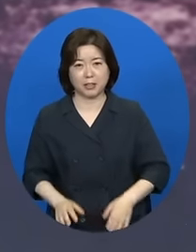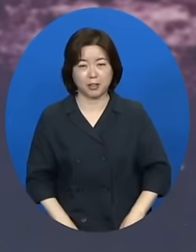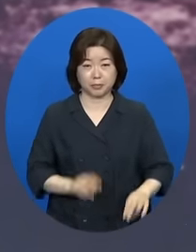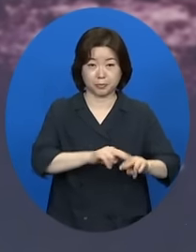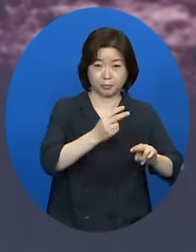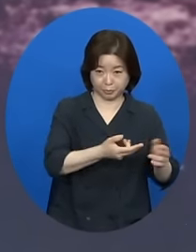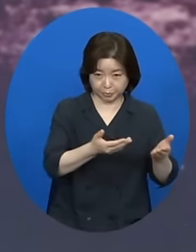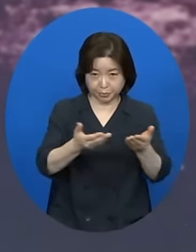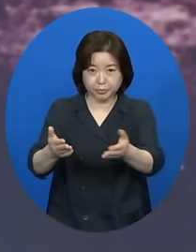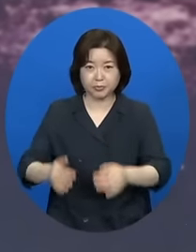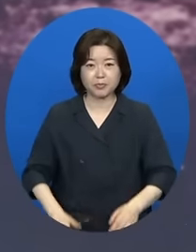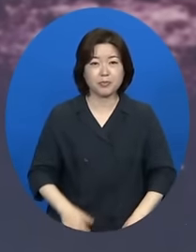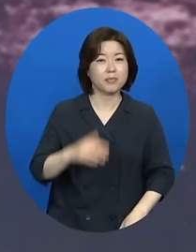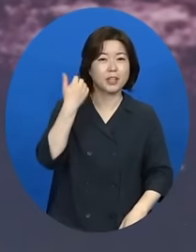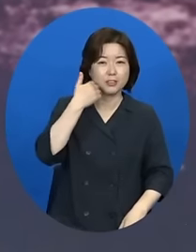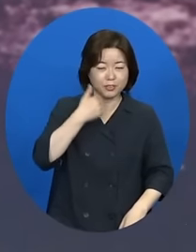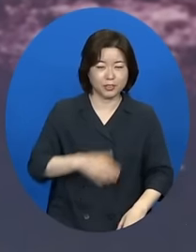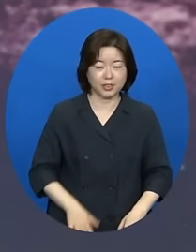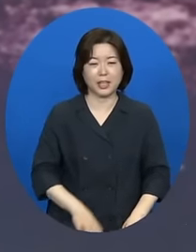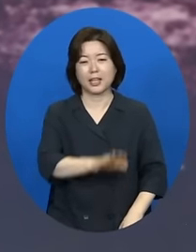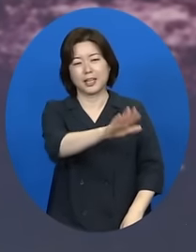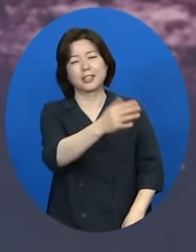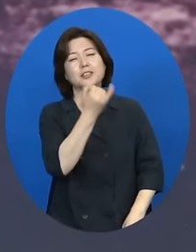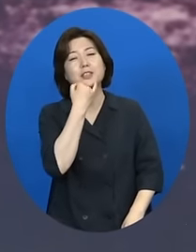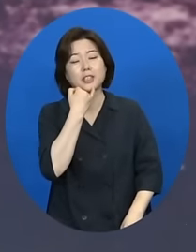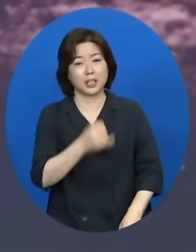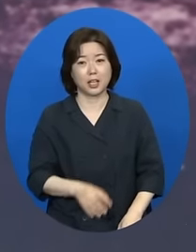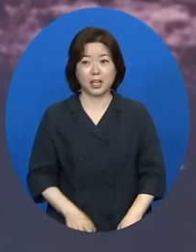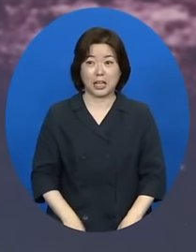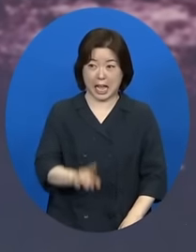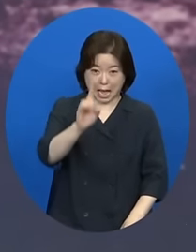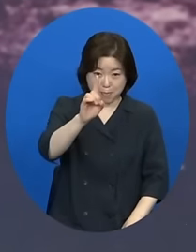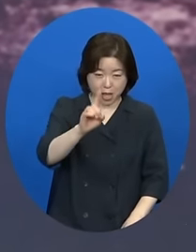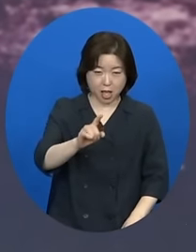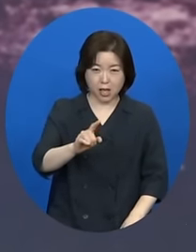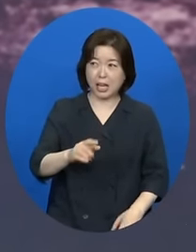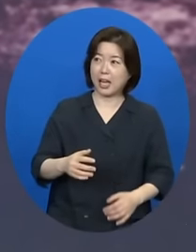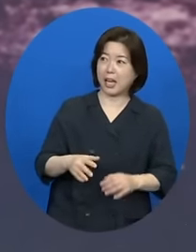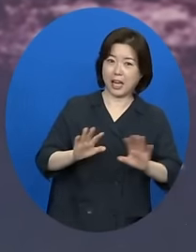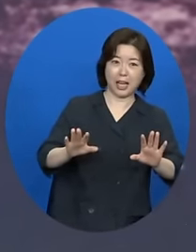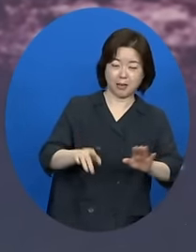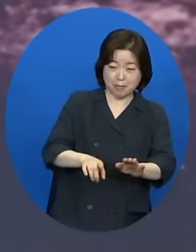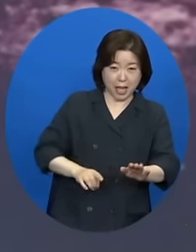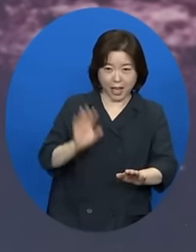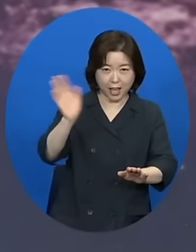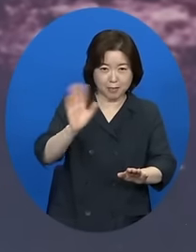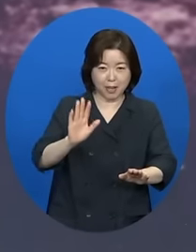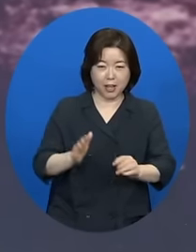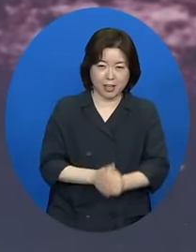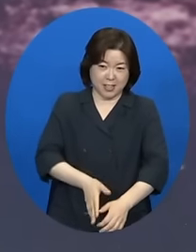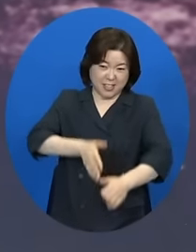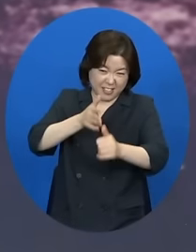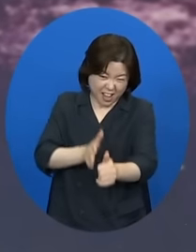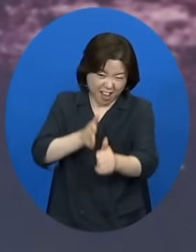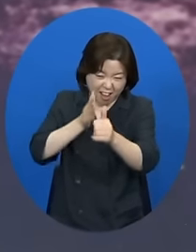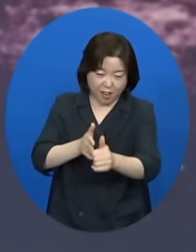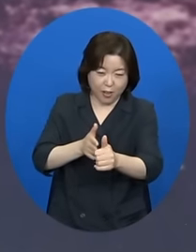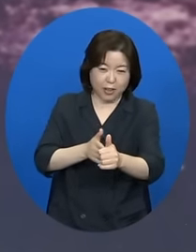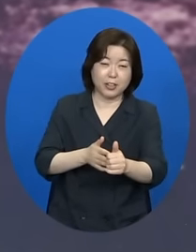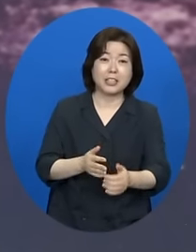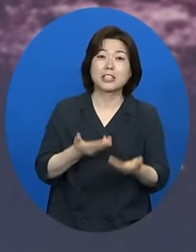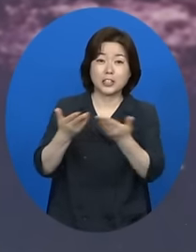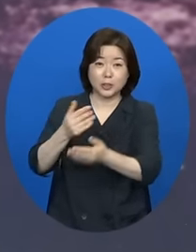때 누군가가 아 괜찮아요 하면 아 괜찮구나 빼시면 안 됩니다. 여러분, 강권해서 정말 드릴